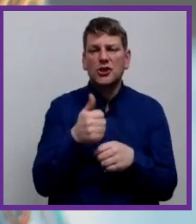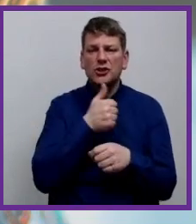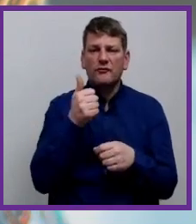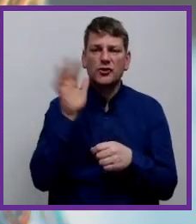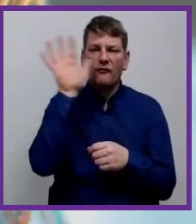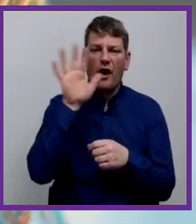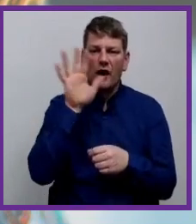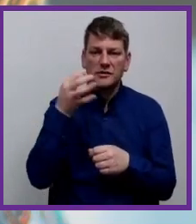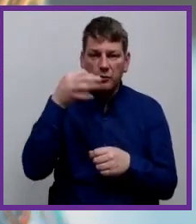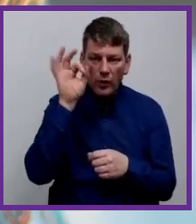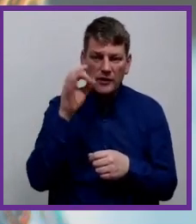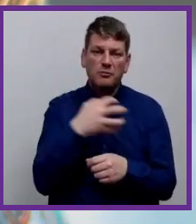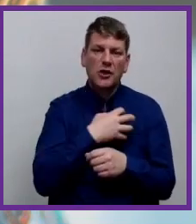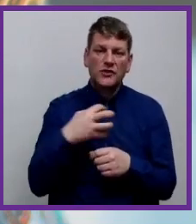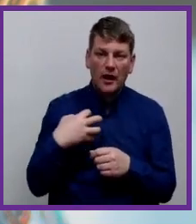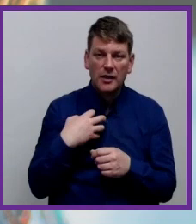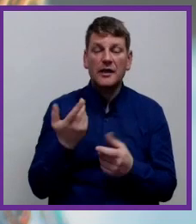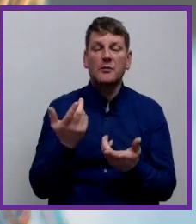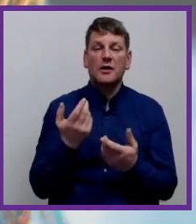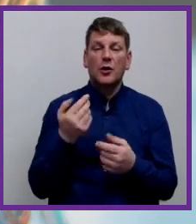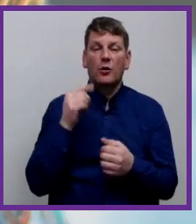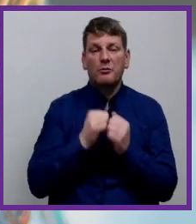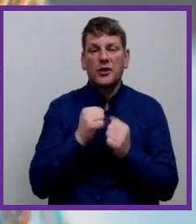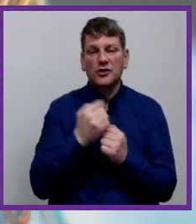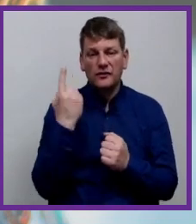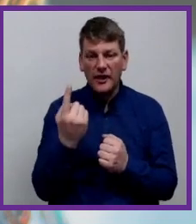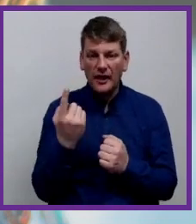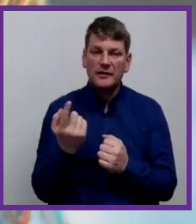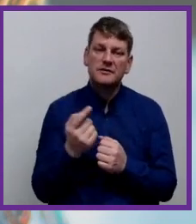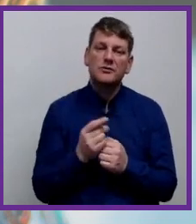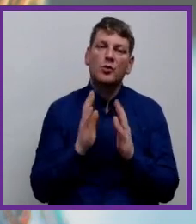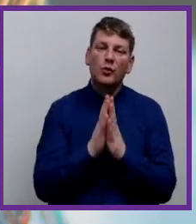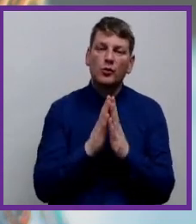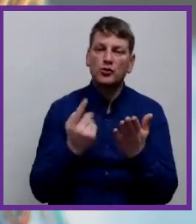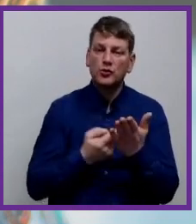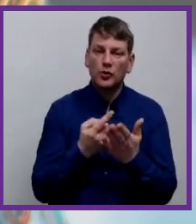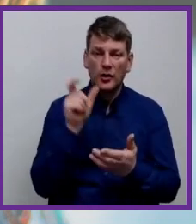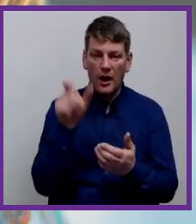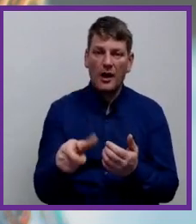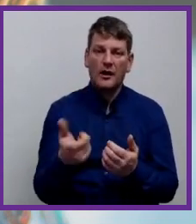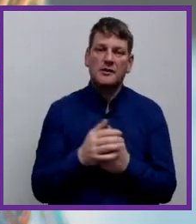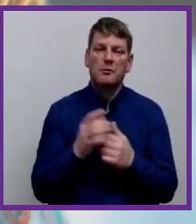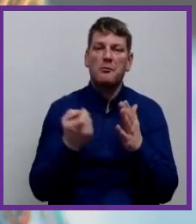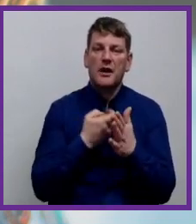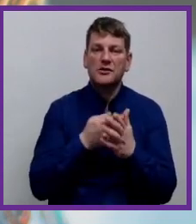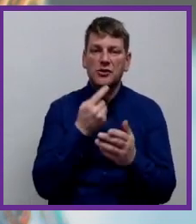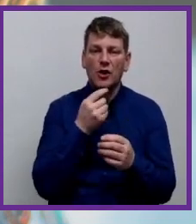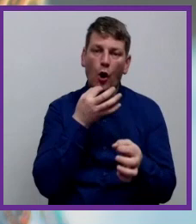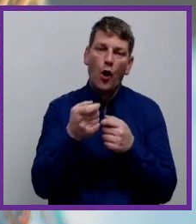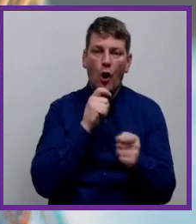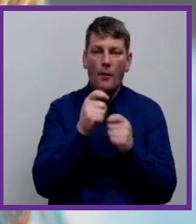pārstāvi, pašvaldību, un tad bieži vien lūdzu žurnālisti prasa komentēt